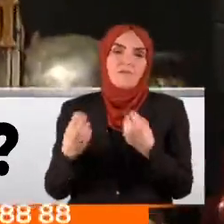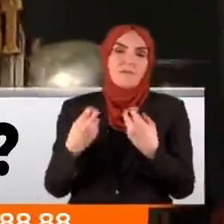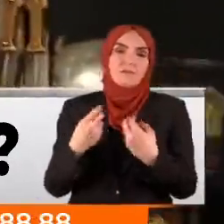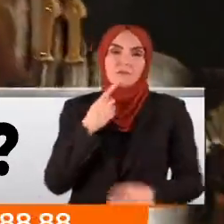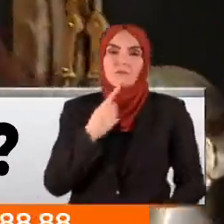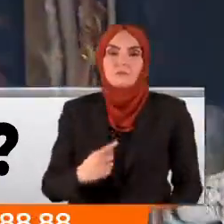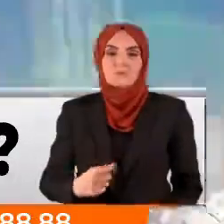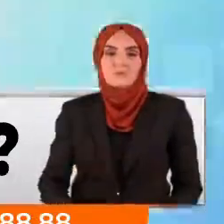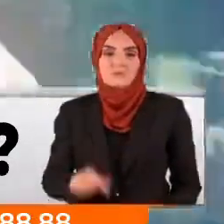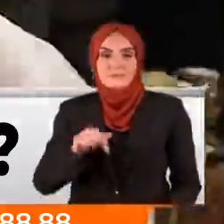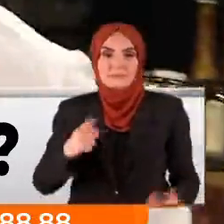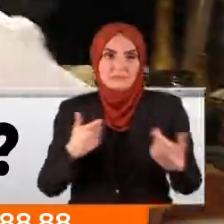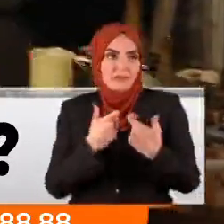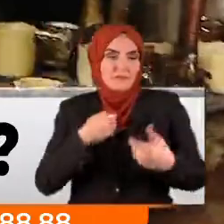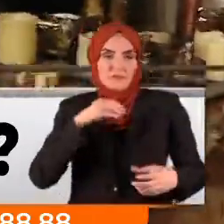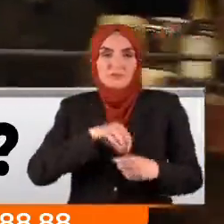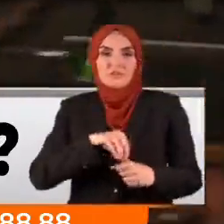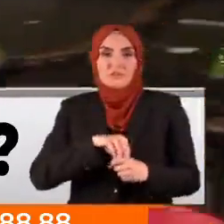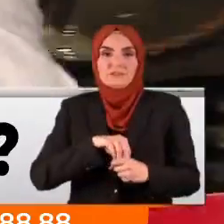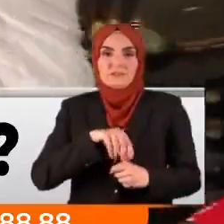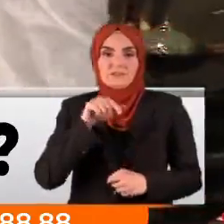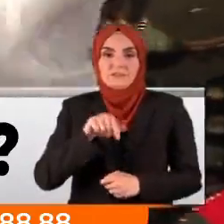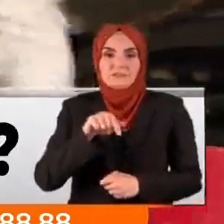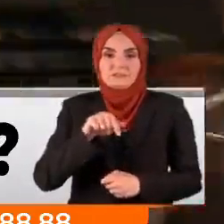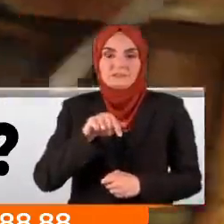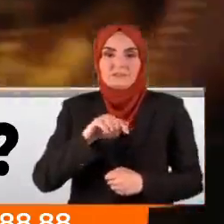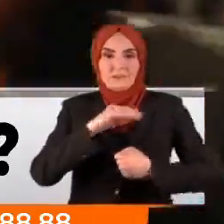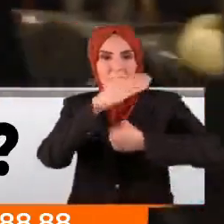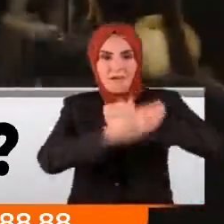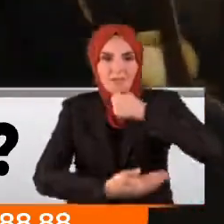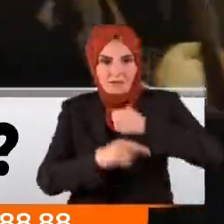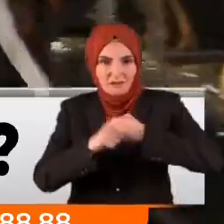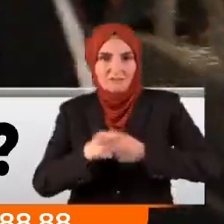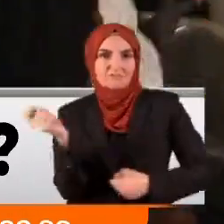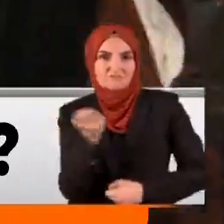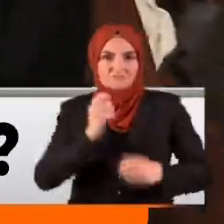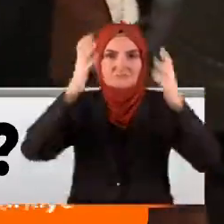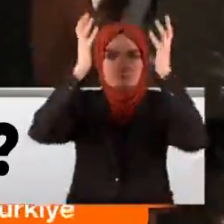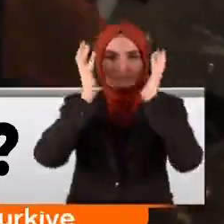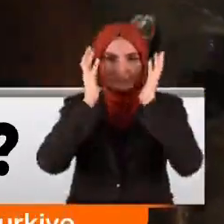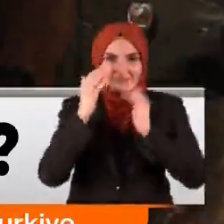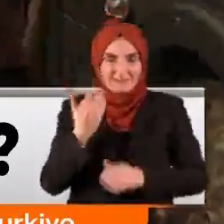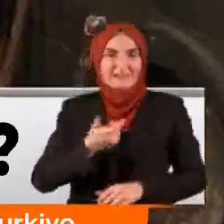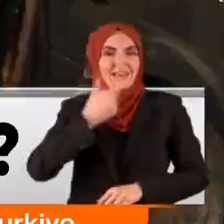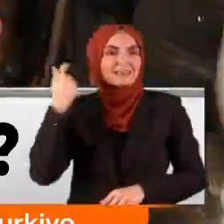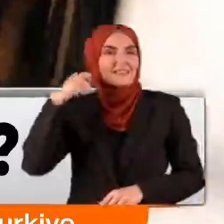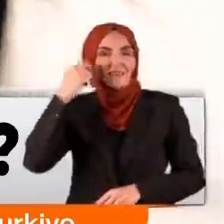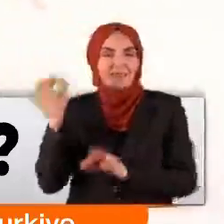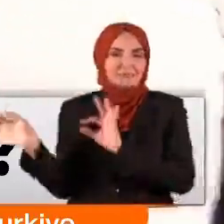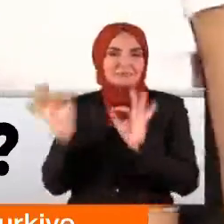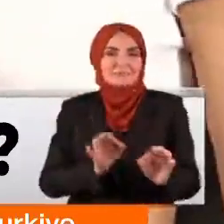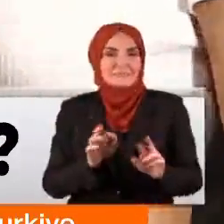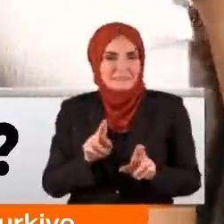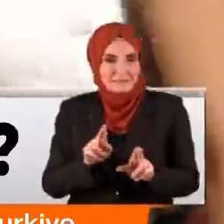Biz bir savaşın içerisindeyiz. Pelerinler, kalkanlar, miğferler bir yanda dönem aksiyon film eğitimi. Diğer taraftaysa modern